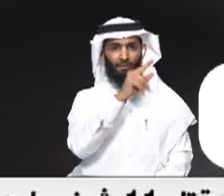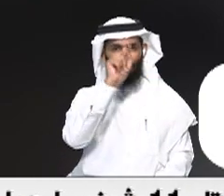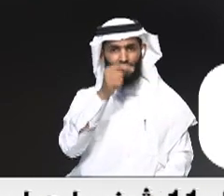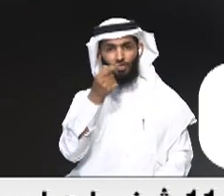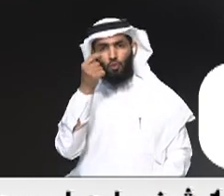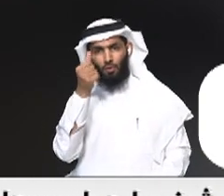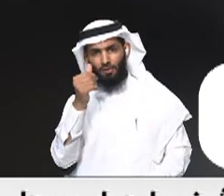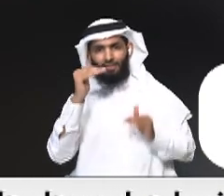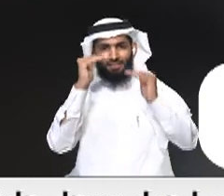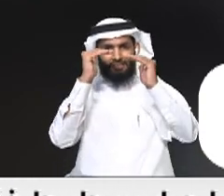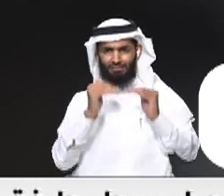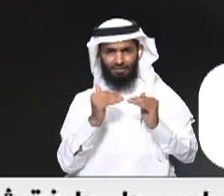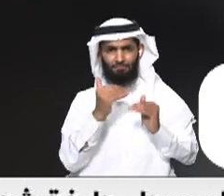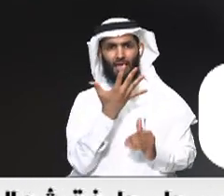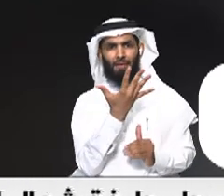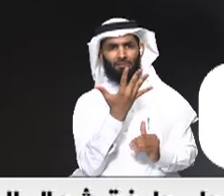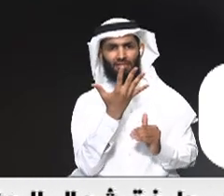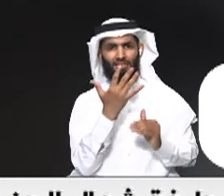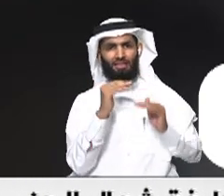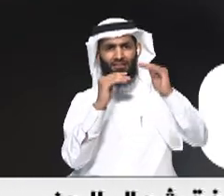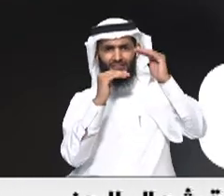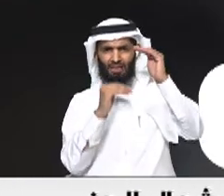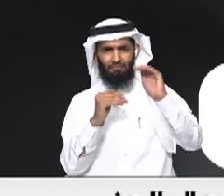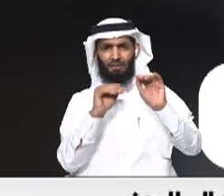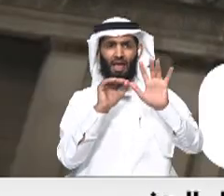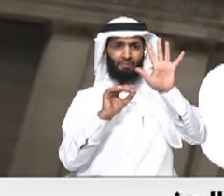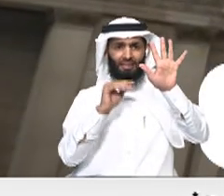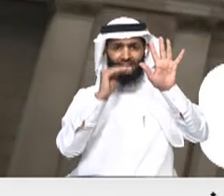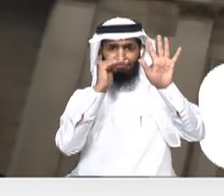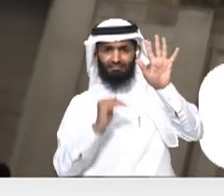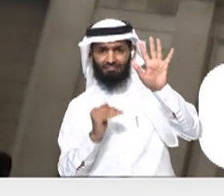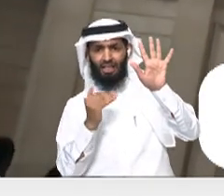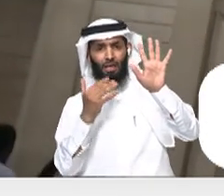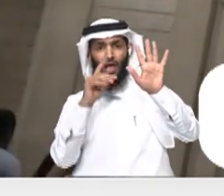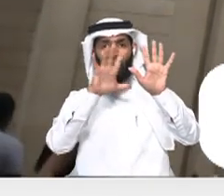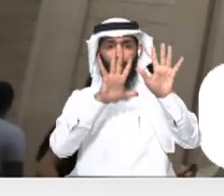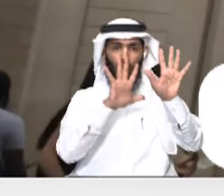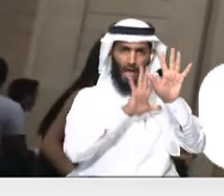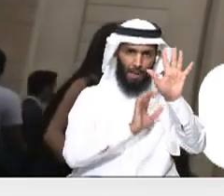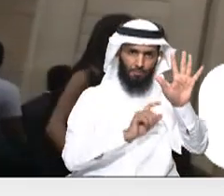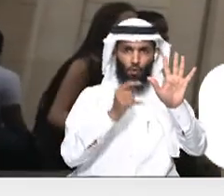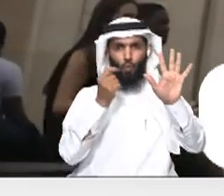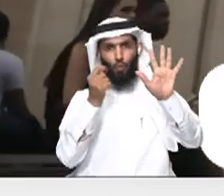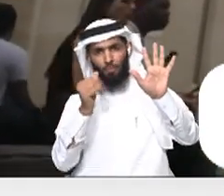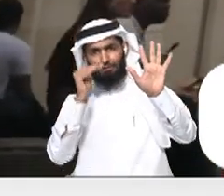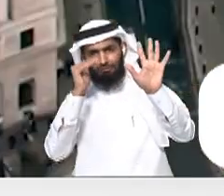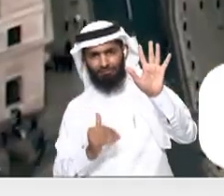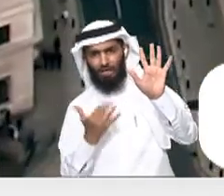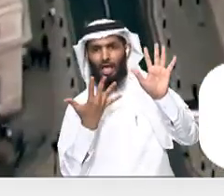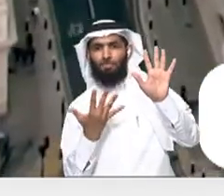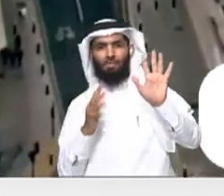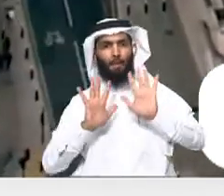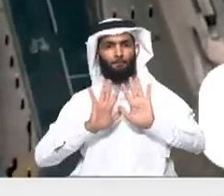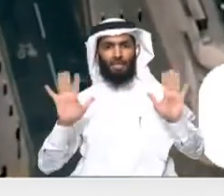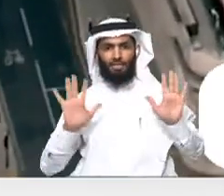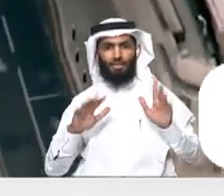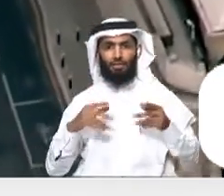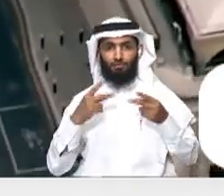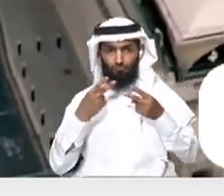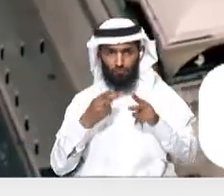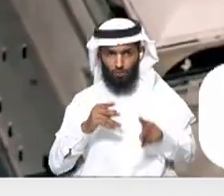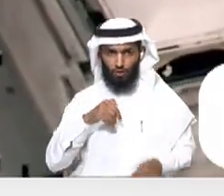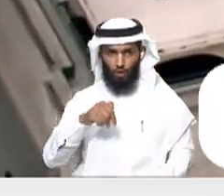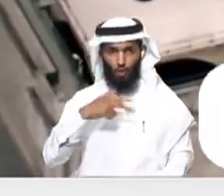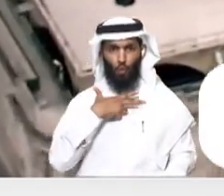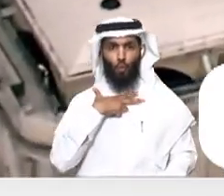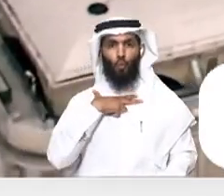إلى 5% فقط، وذلك بعد تصويت محافظ بنك إنجلترا المركزي والعضوة الجديدة المنضمة حديثا من